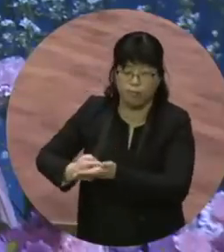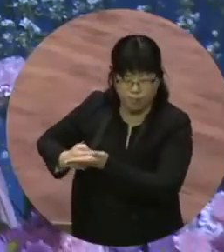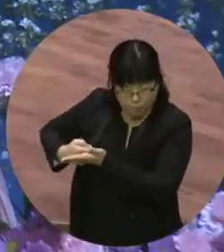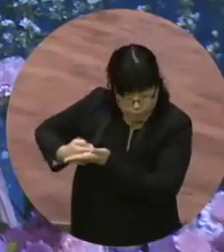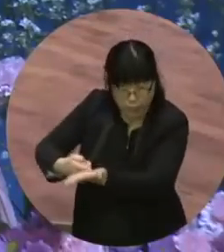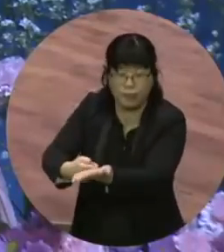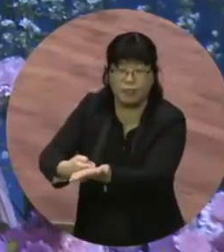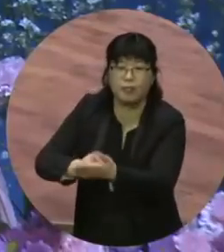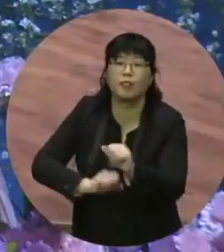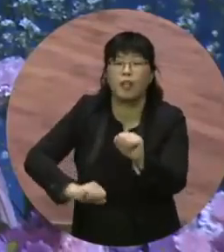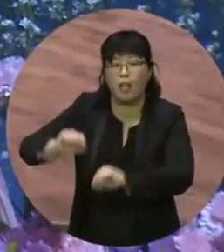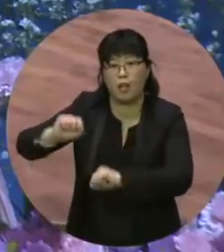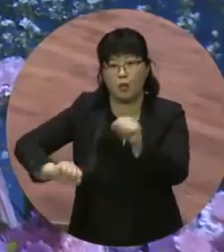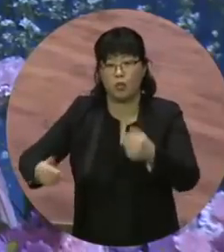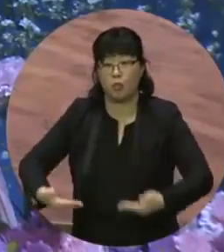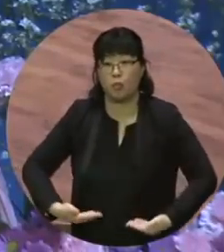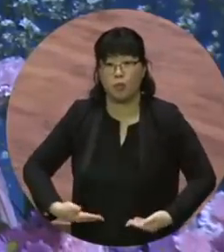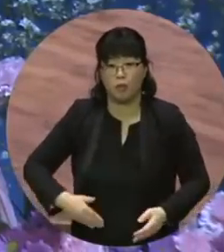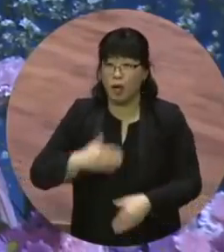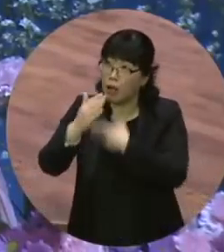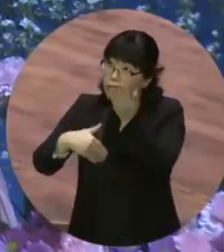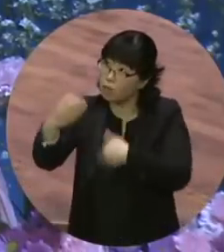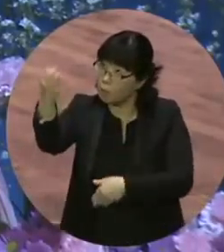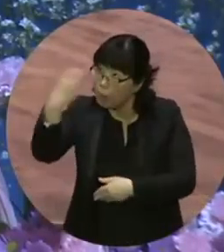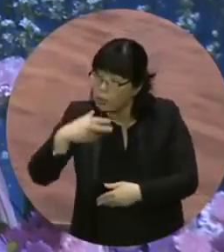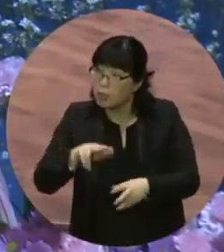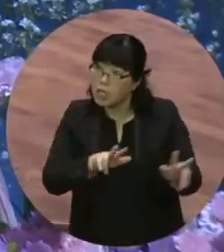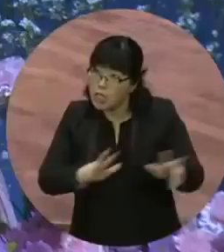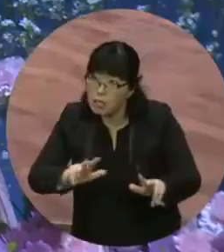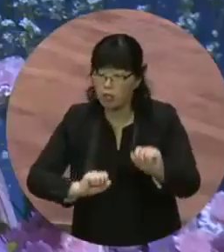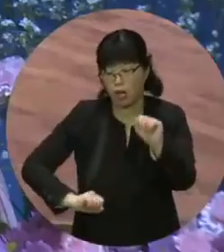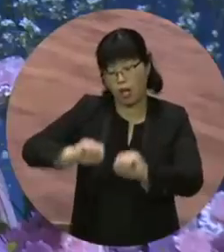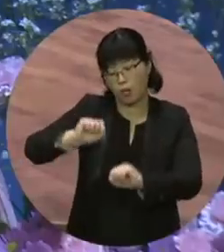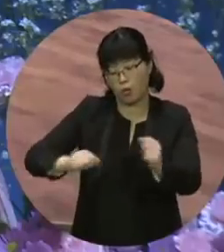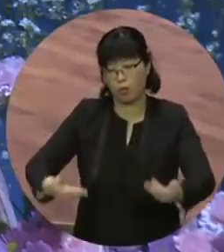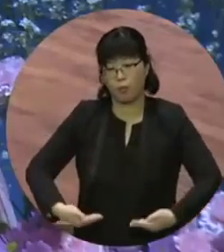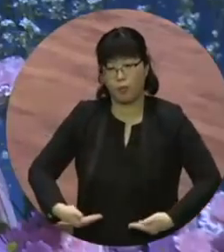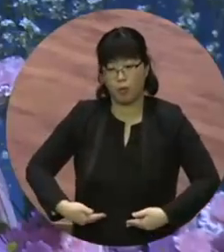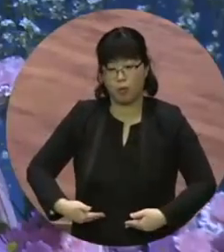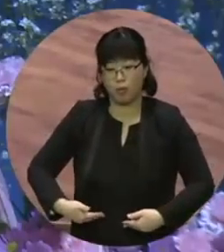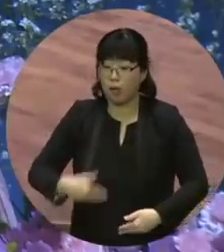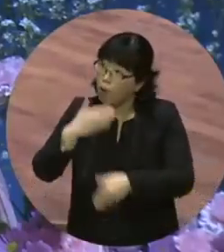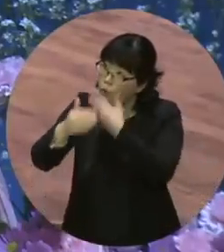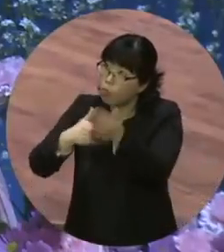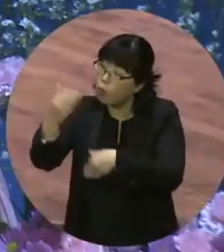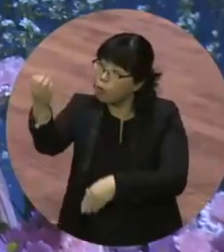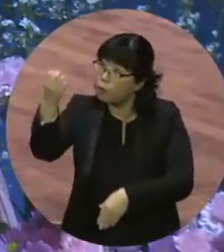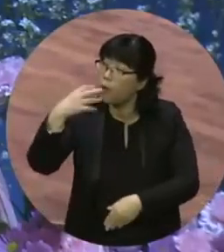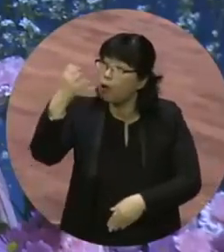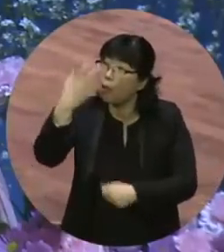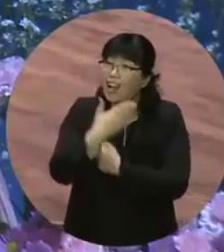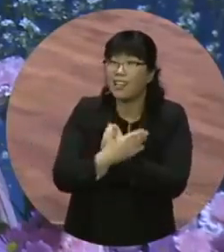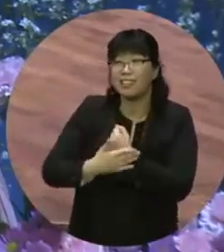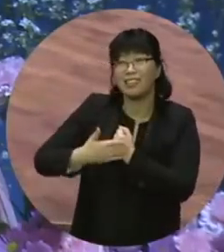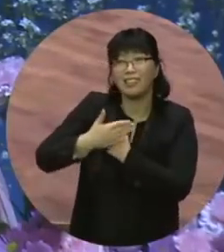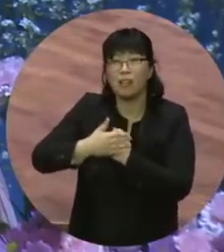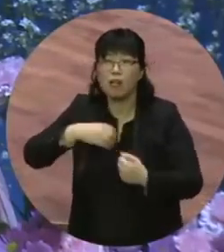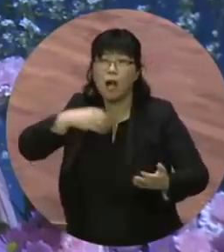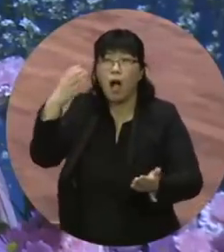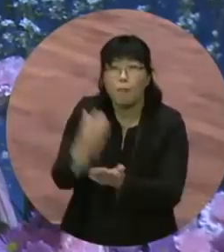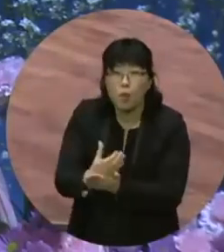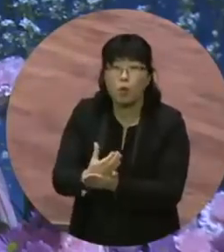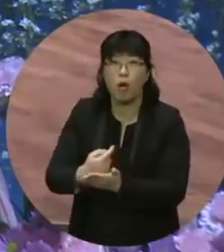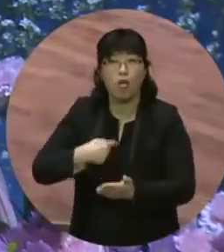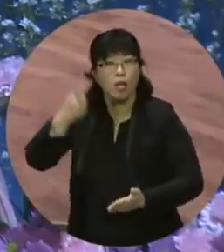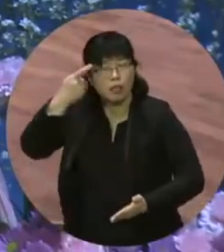즉시로. 그 이런 말씀을 듣다가 감동이 오고 기도를 하다 감동 오면 즉시로 그냥